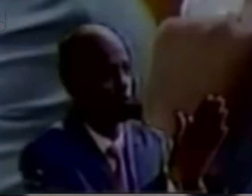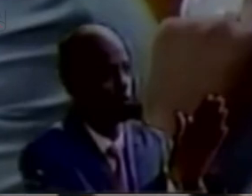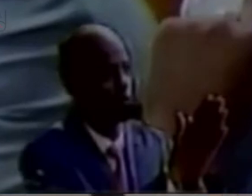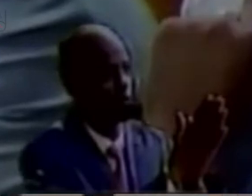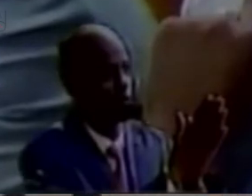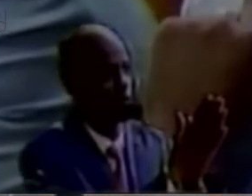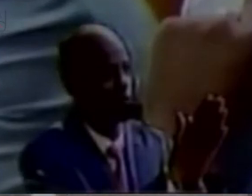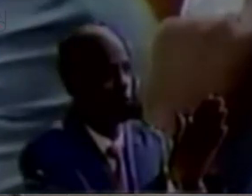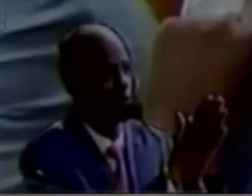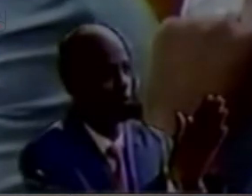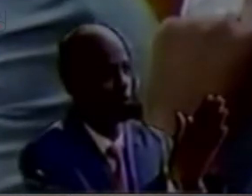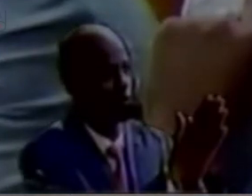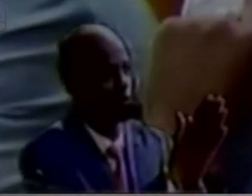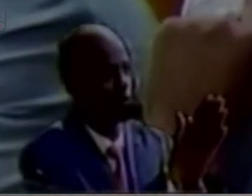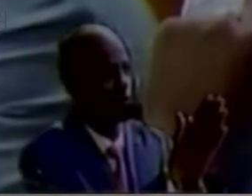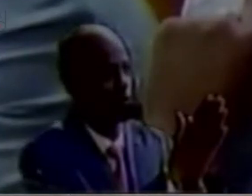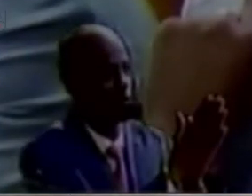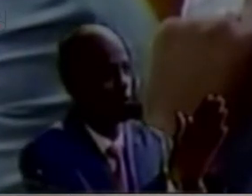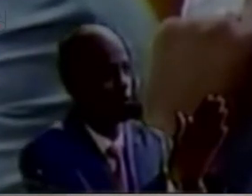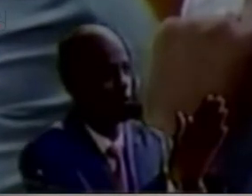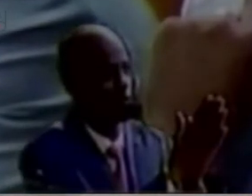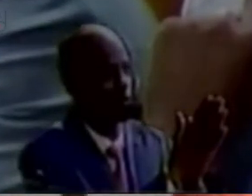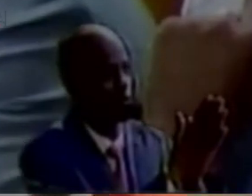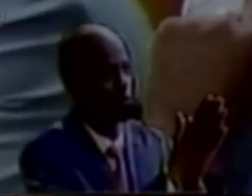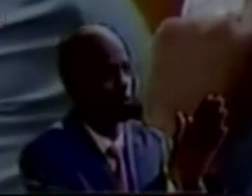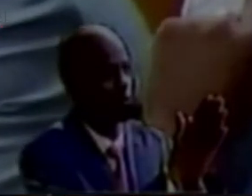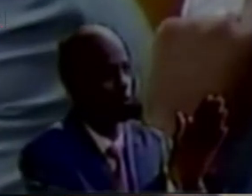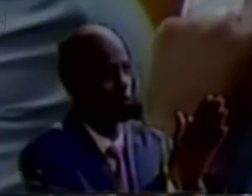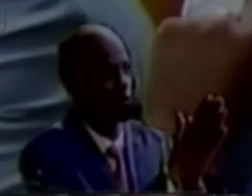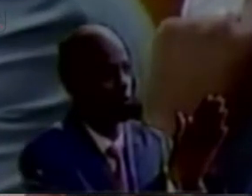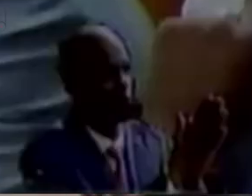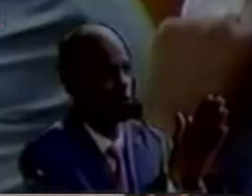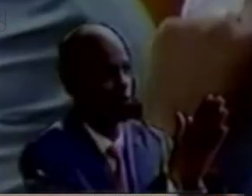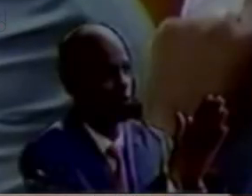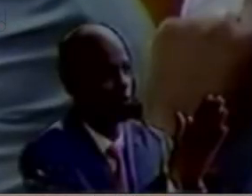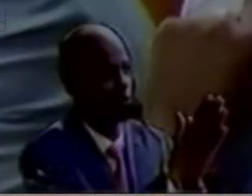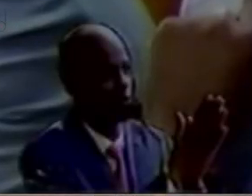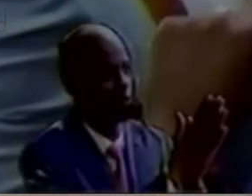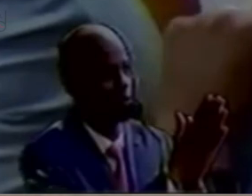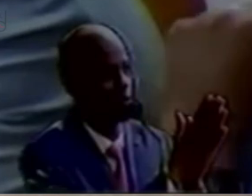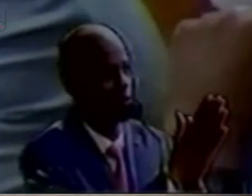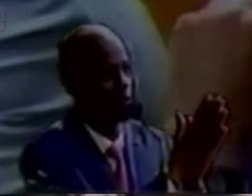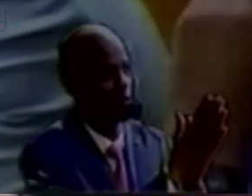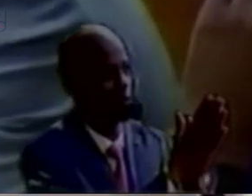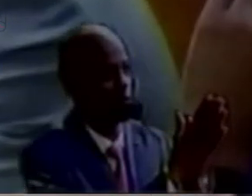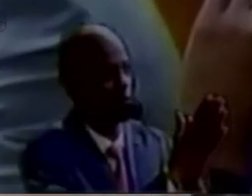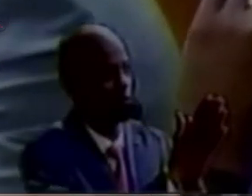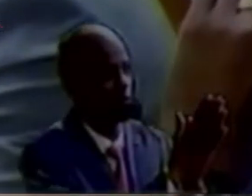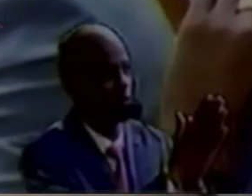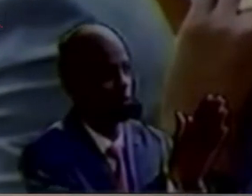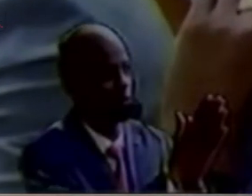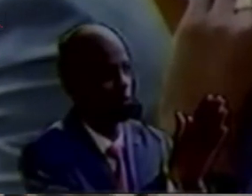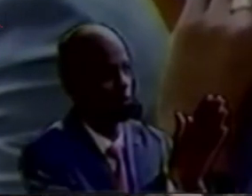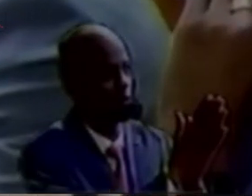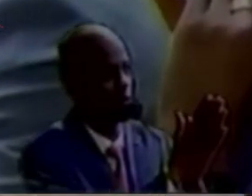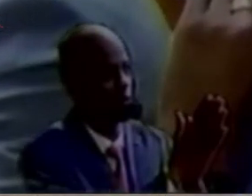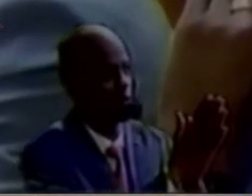77 066 et causé des dommages innombrables aux infrastructures routières, électriques, hydrauliques et